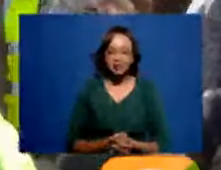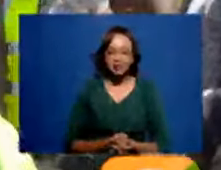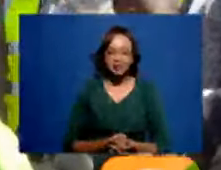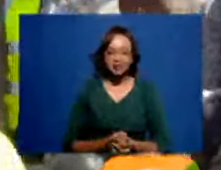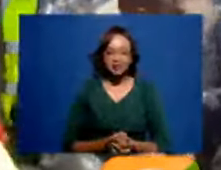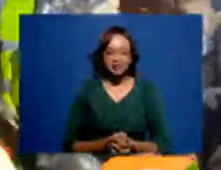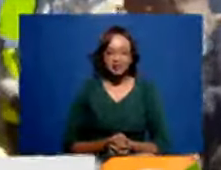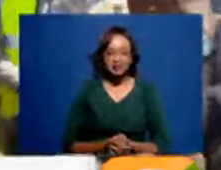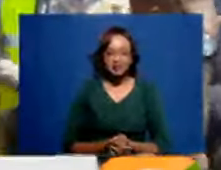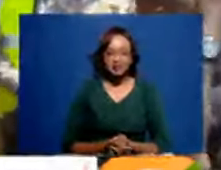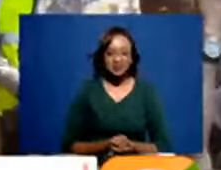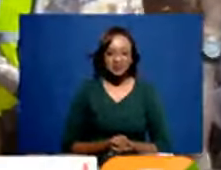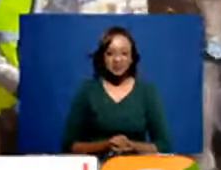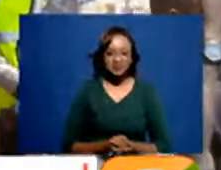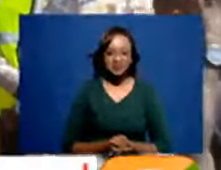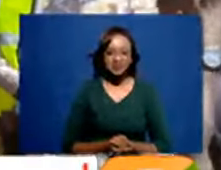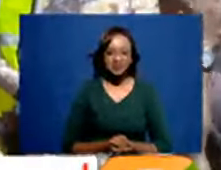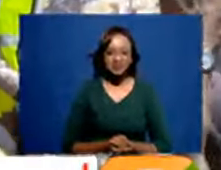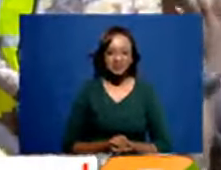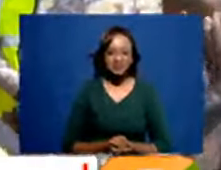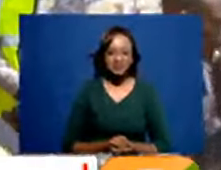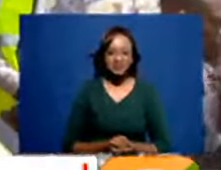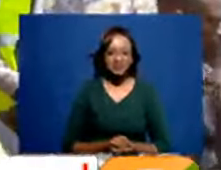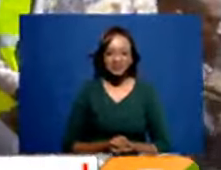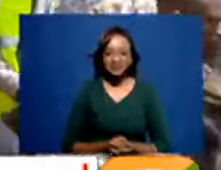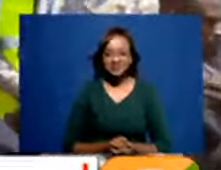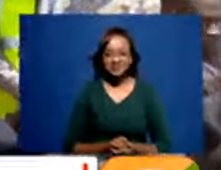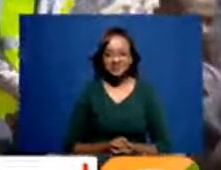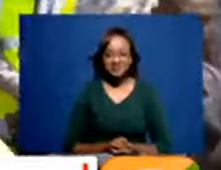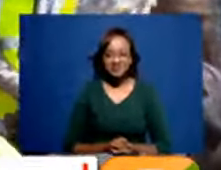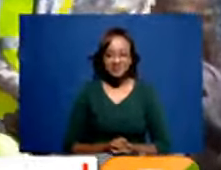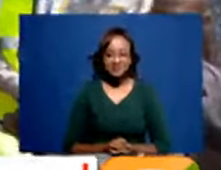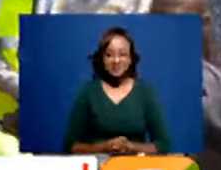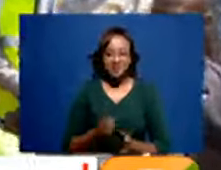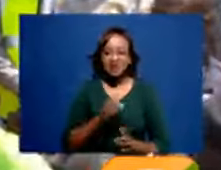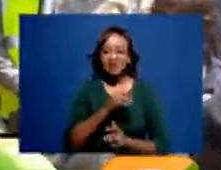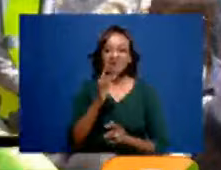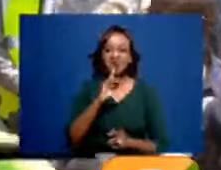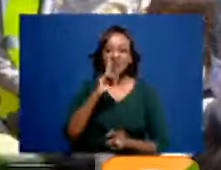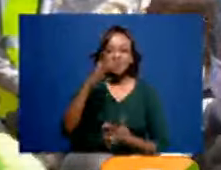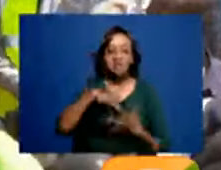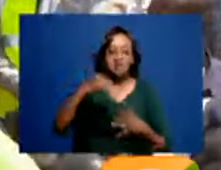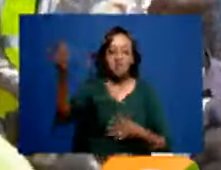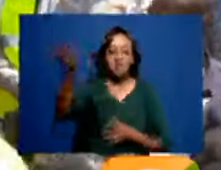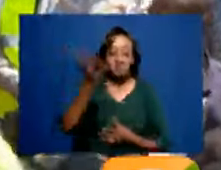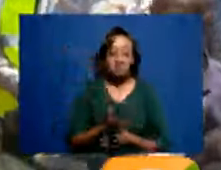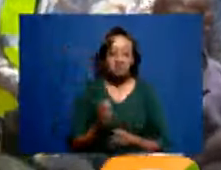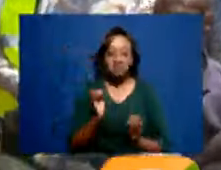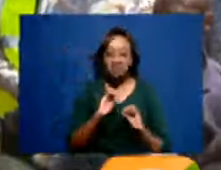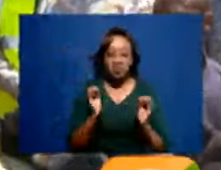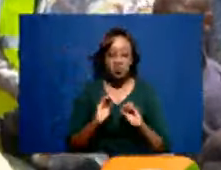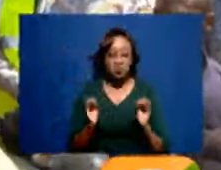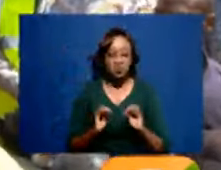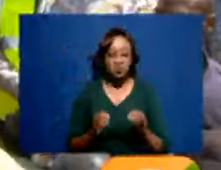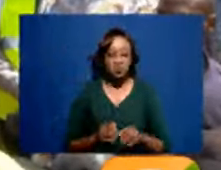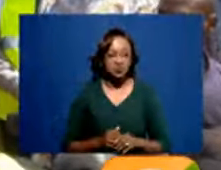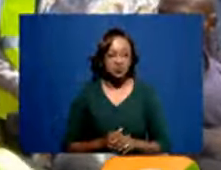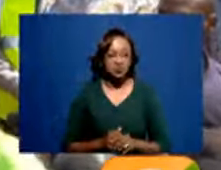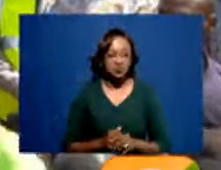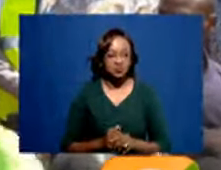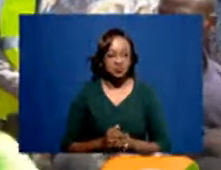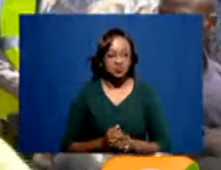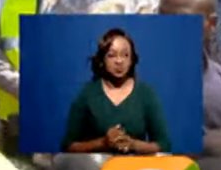Tumekubaliana? Contractor asilete watu hapa, sindio? Contractor akuja na watu watatu peke yake. Yeye